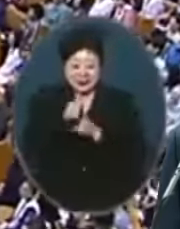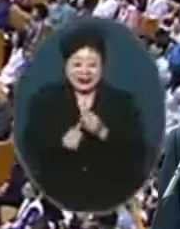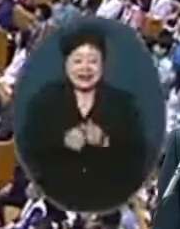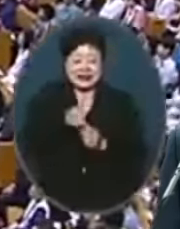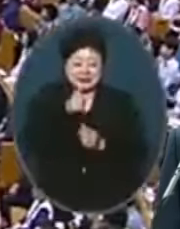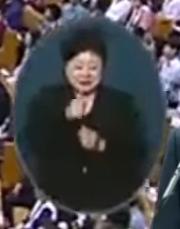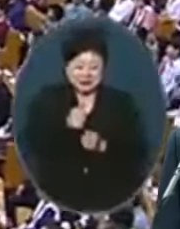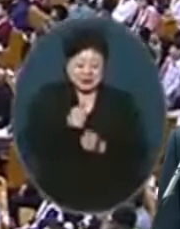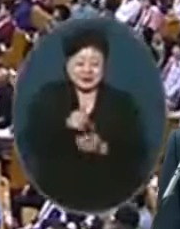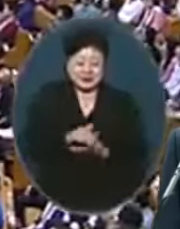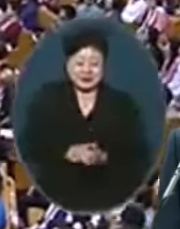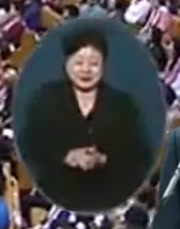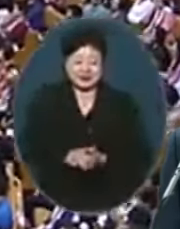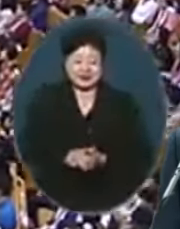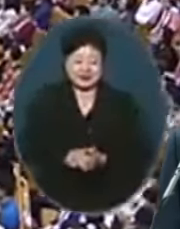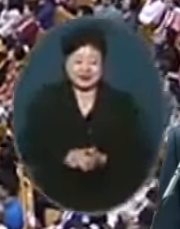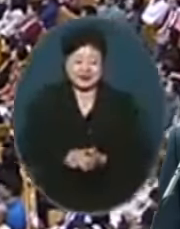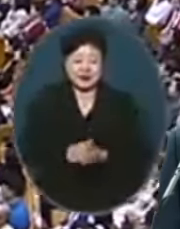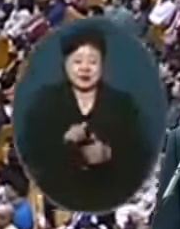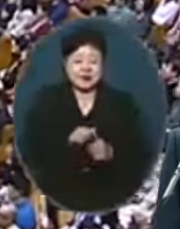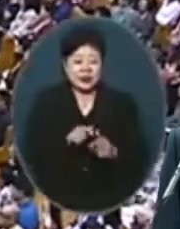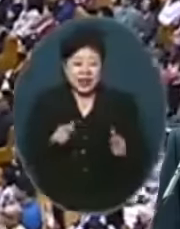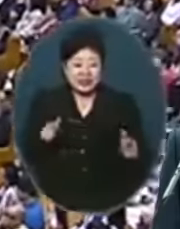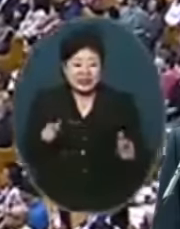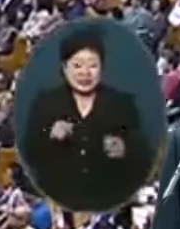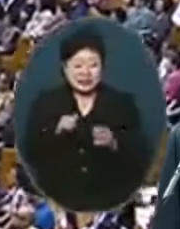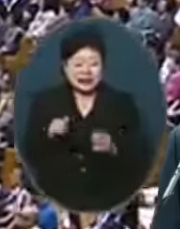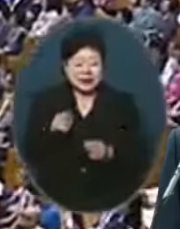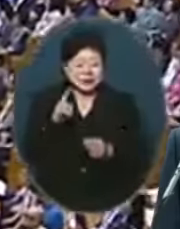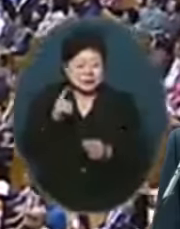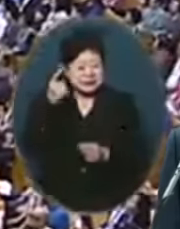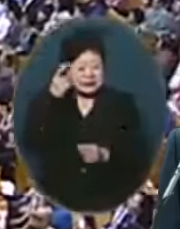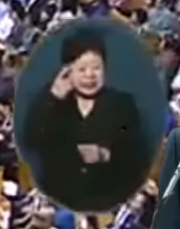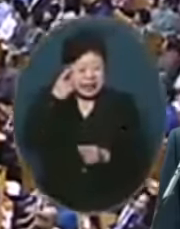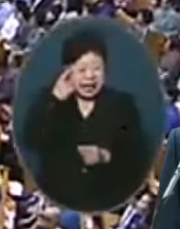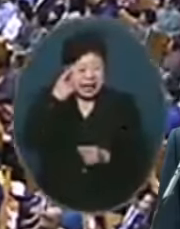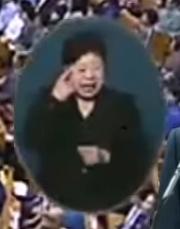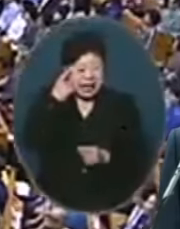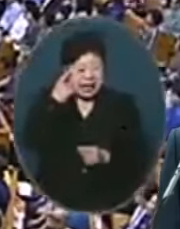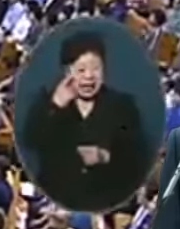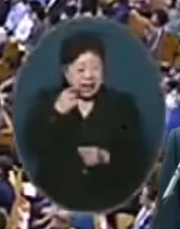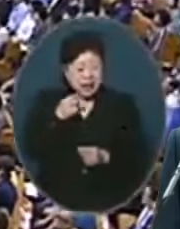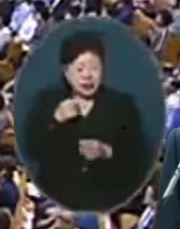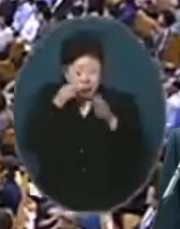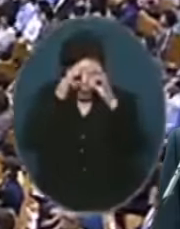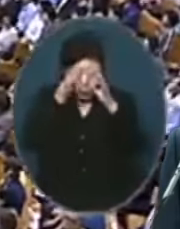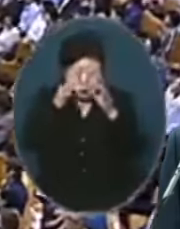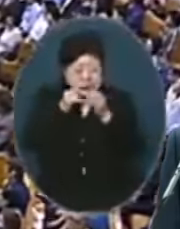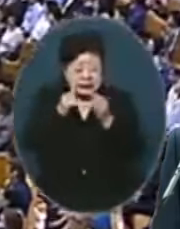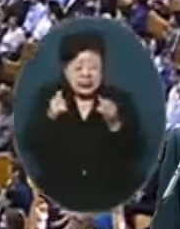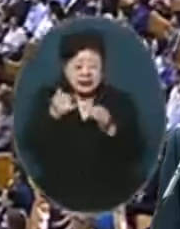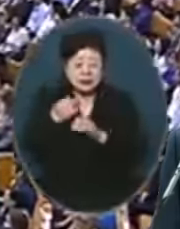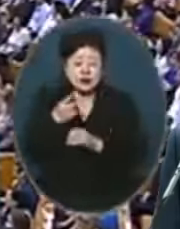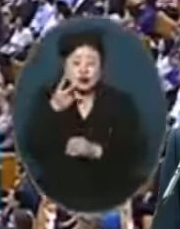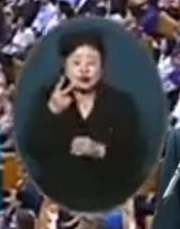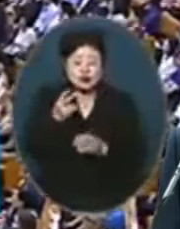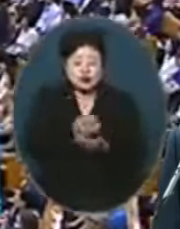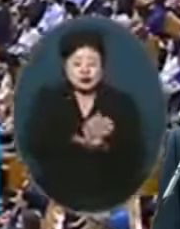하나님 편이 아니고 인간적인 편에서 정탐한 정탐